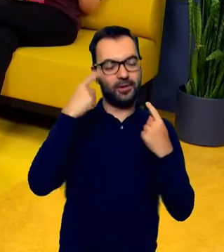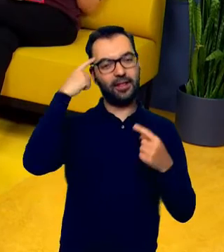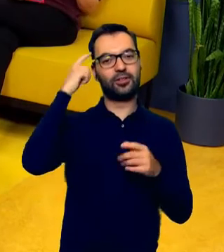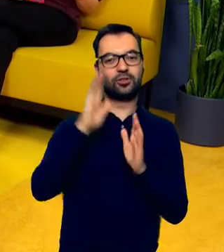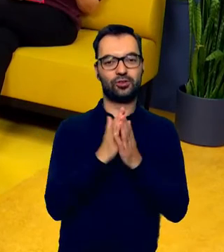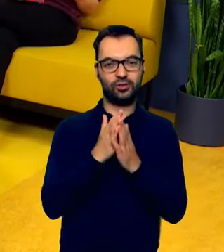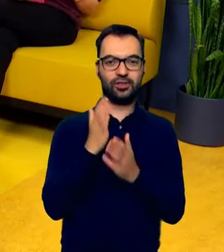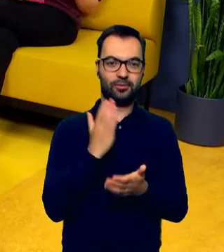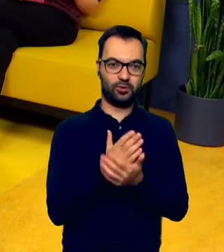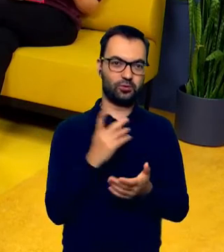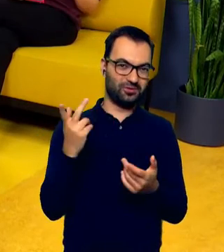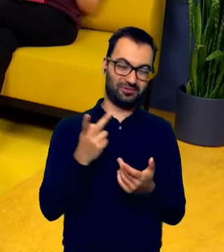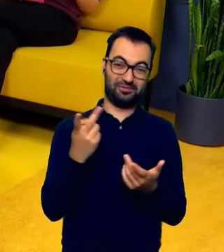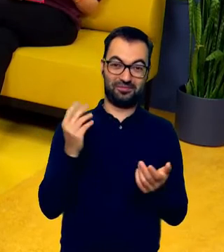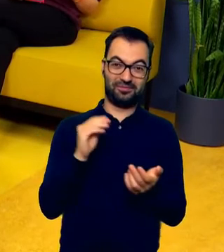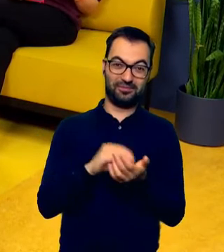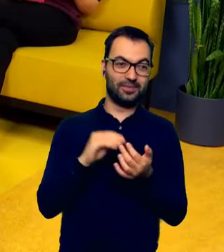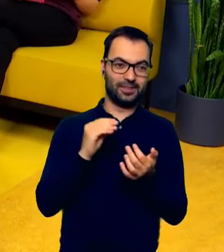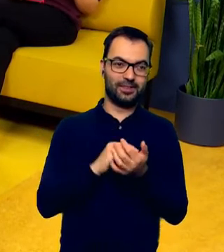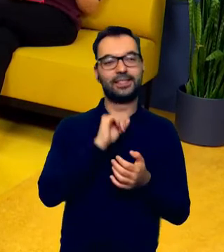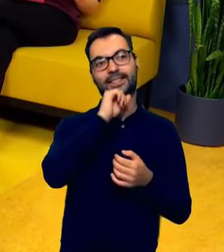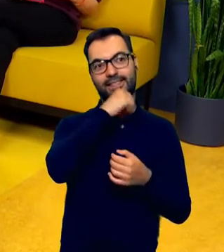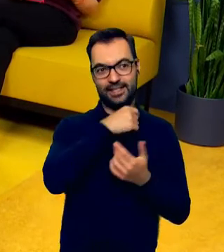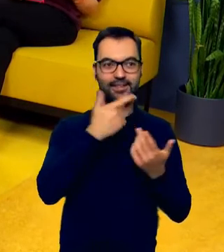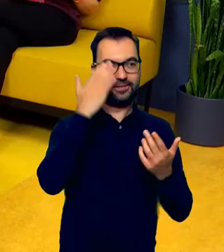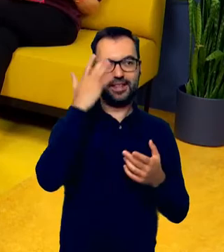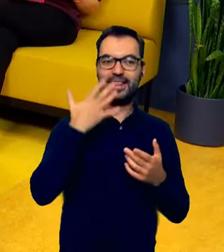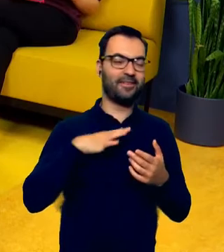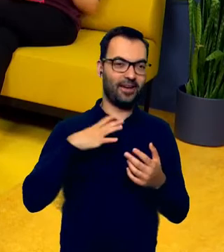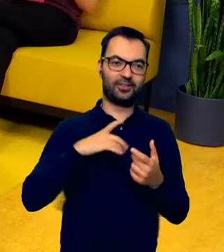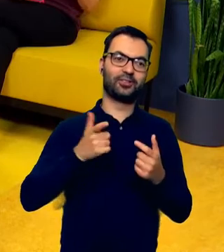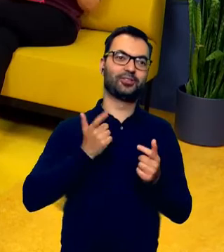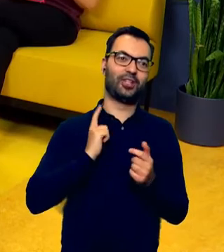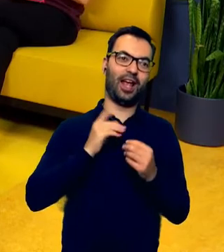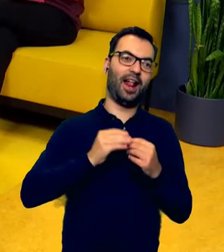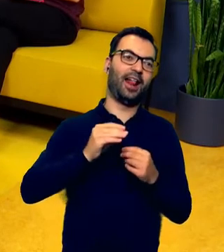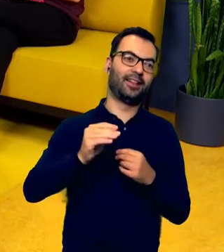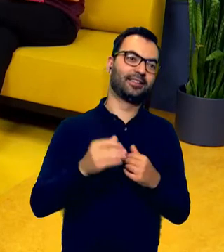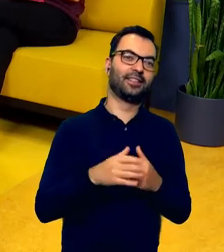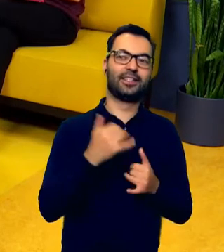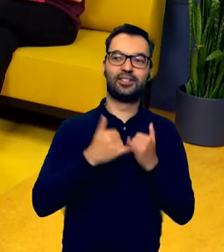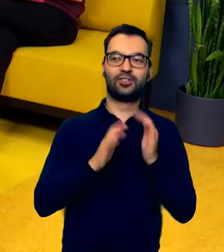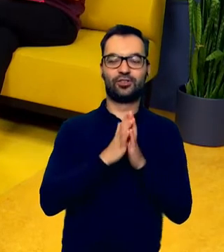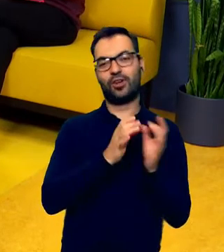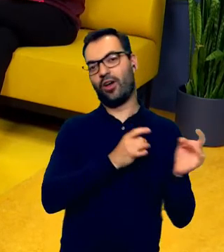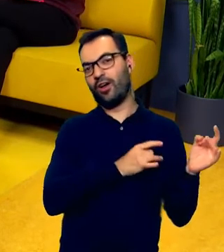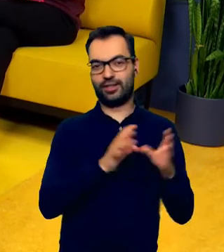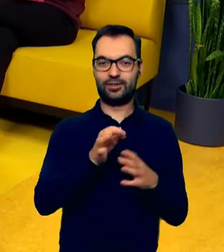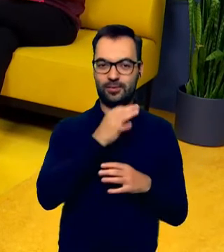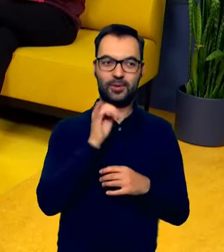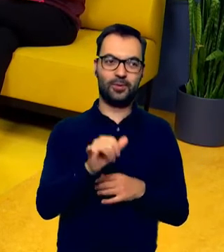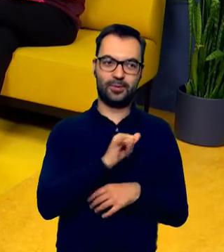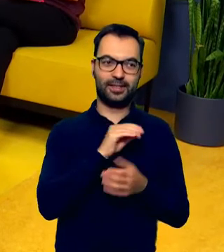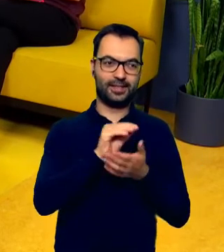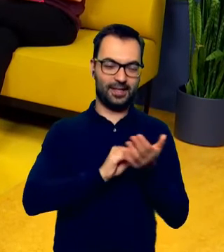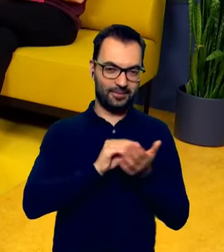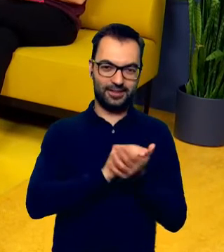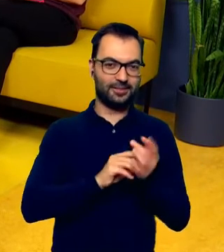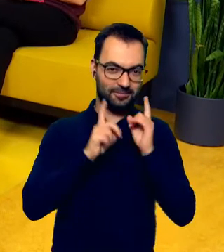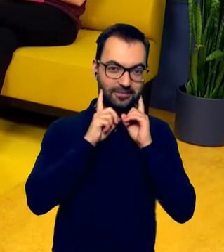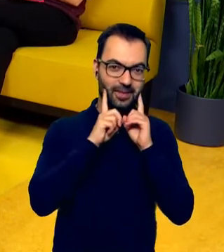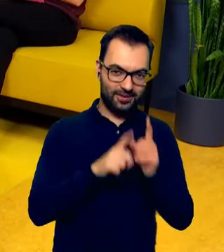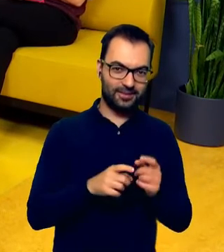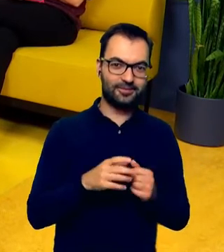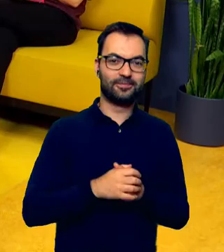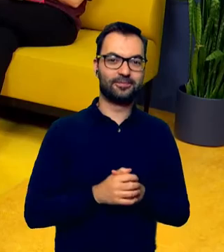książkę, bo już jesteście w praktyce? No i ponieważ się starzejecie, to wiecie, że nie warto, że skoro można zrobić książkę od razu, to lepiej też pisać książkę,